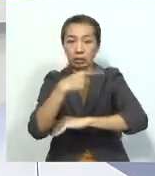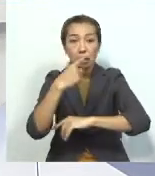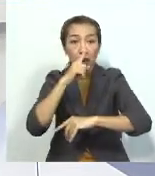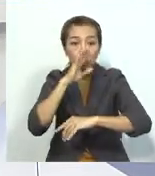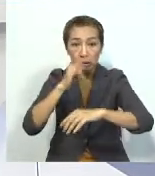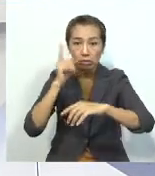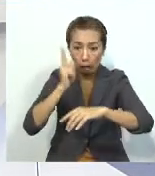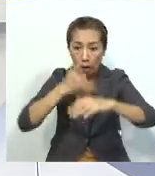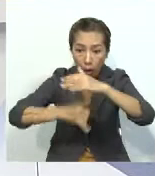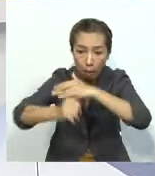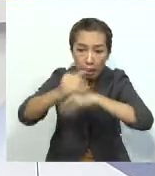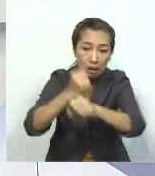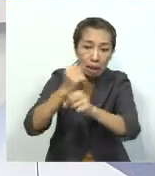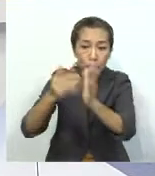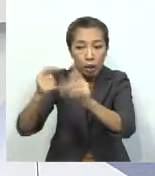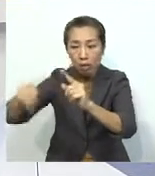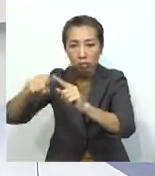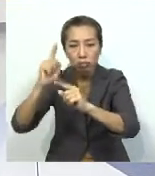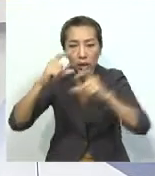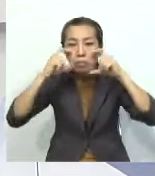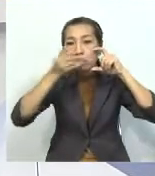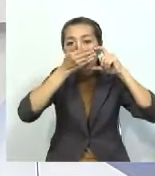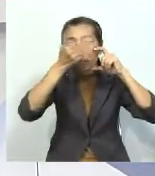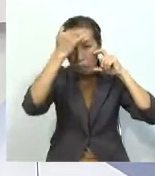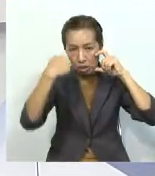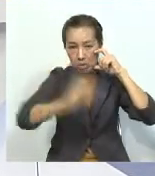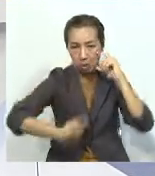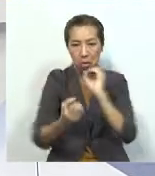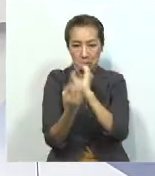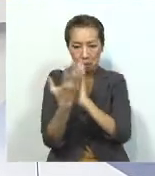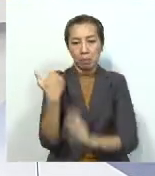ใส่นะคะไม่งั้นเดี๋ยวมันจะมีผลกระทบต่อสุขภาพทั้งระยะสั้นแล้วก็ระยะยาวด้วยนะคะ